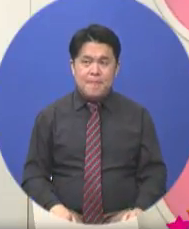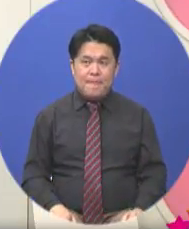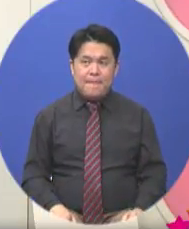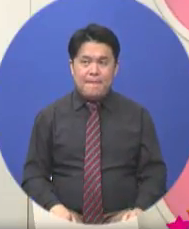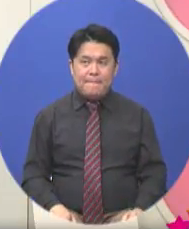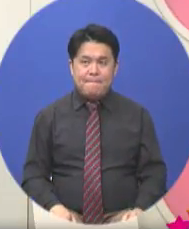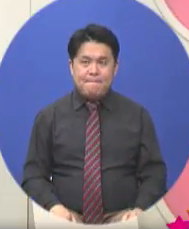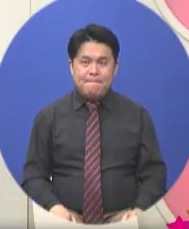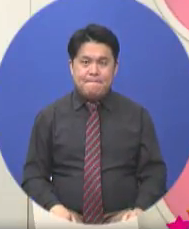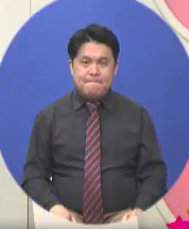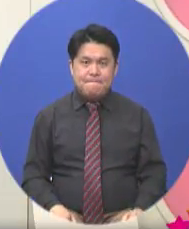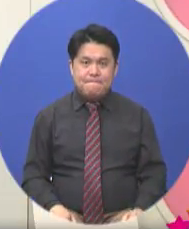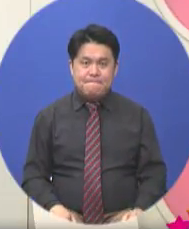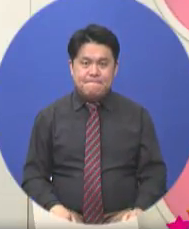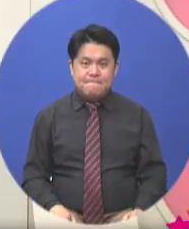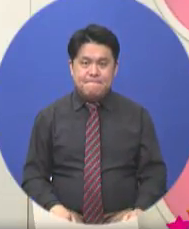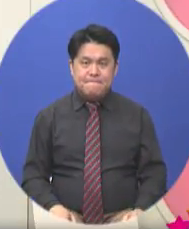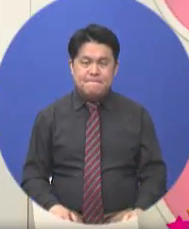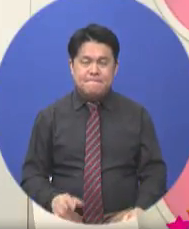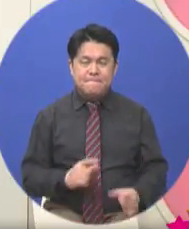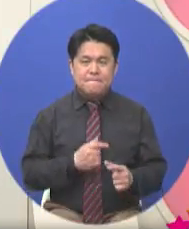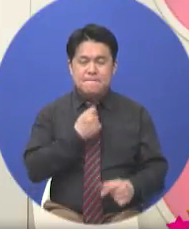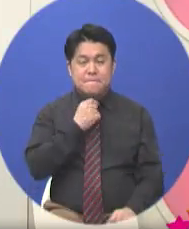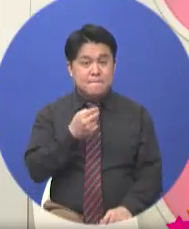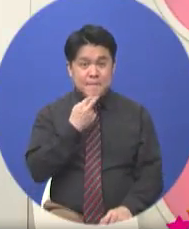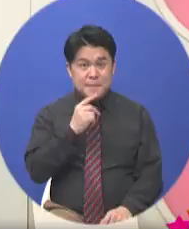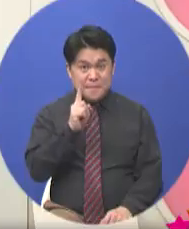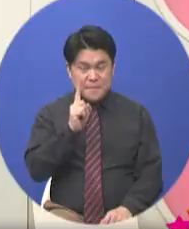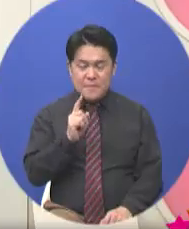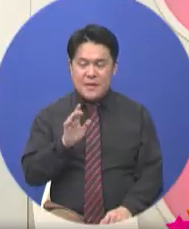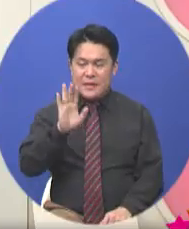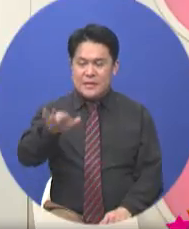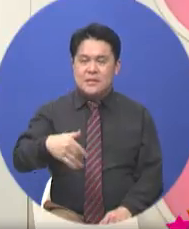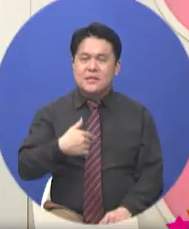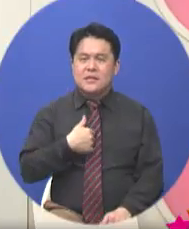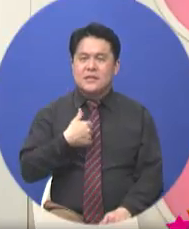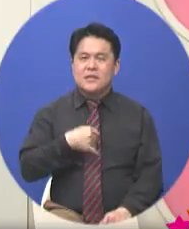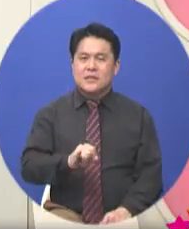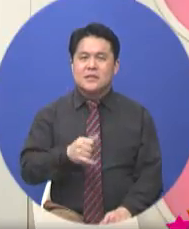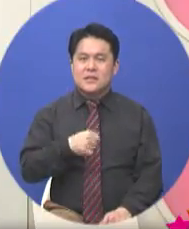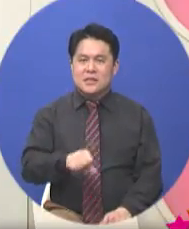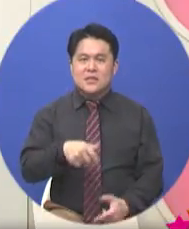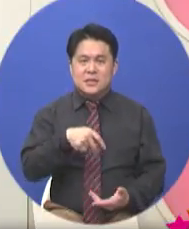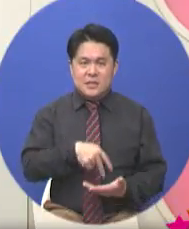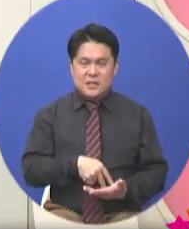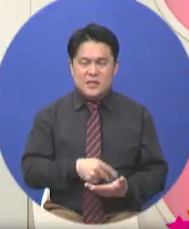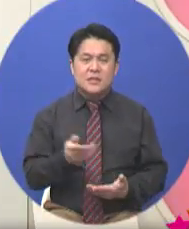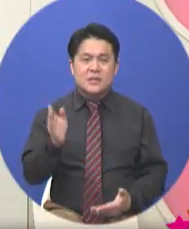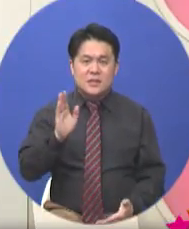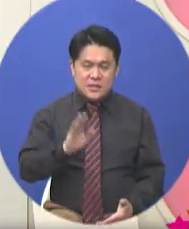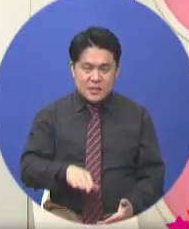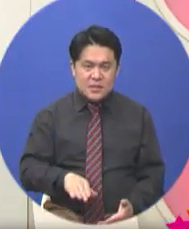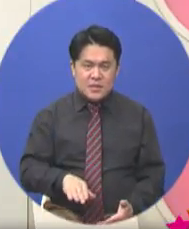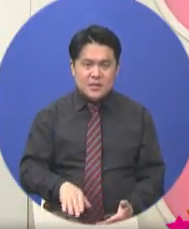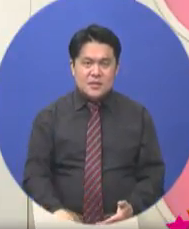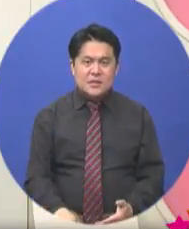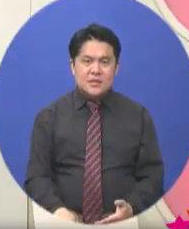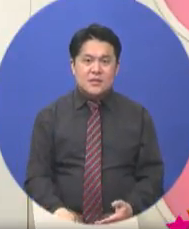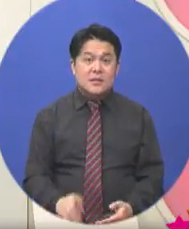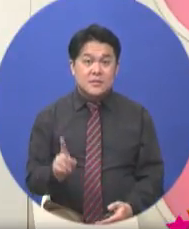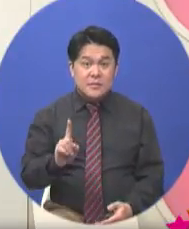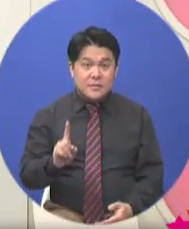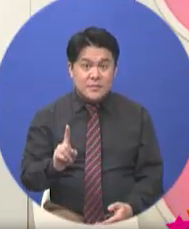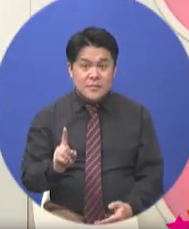뭐 더 바랄 게 있느냐고 얘기하지만 저희들은 네. 자식으로서 그래도 산에 가서